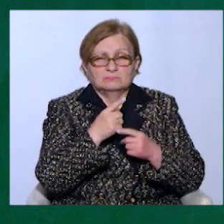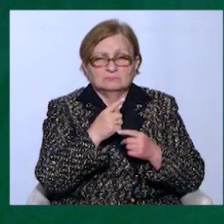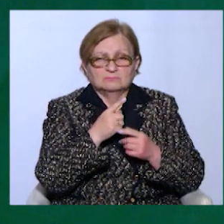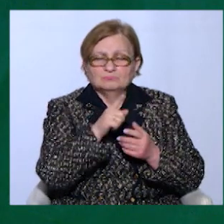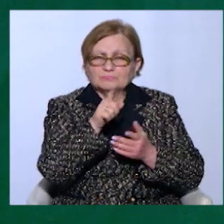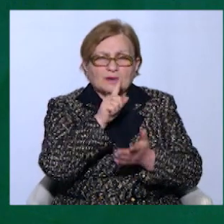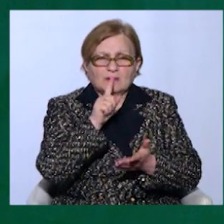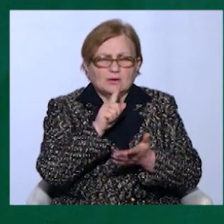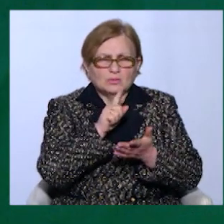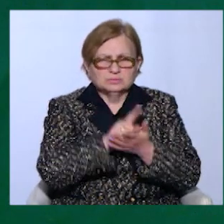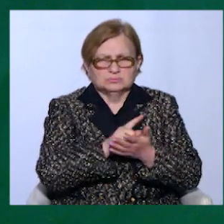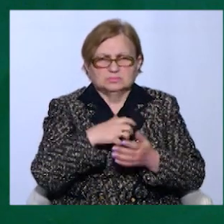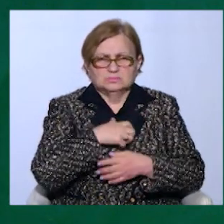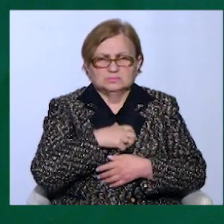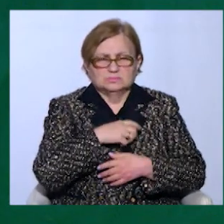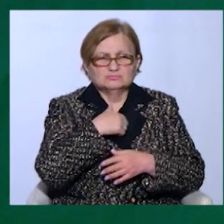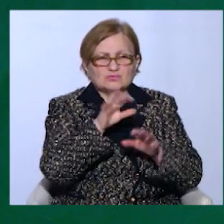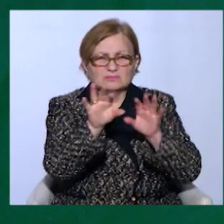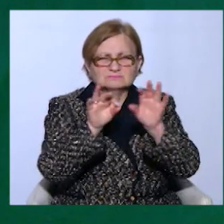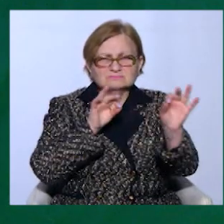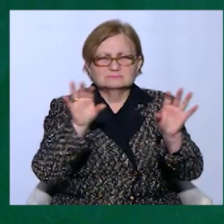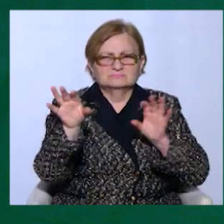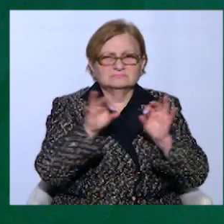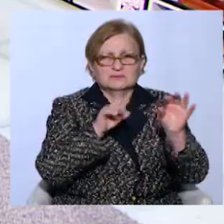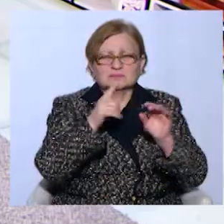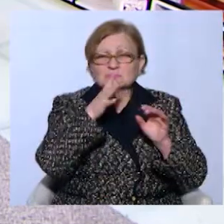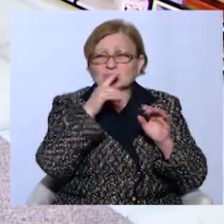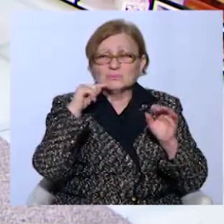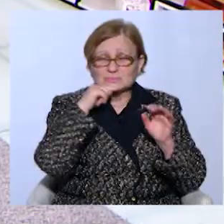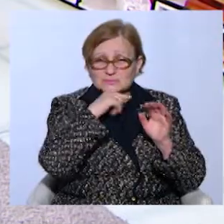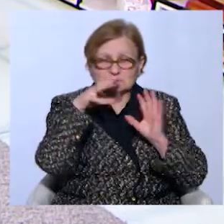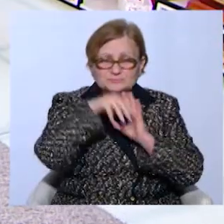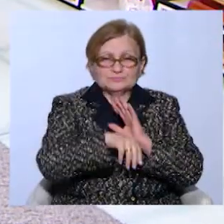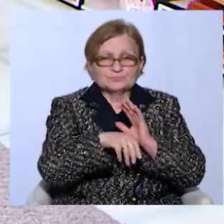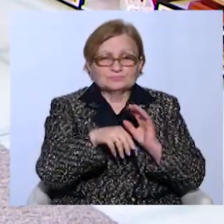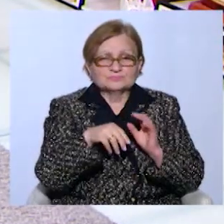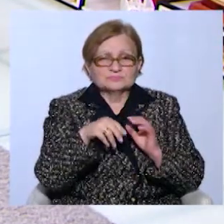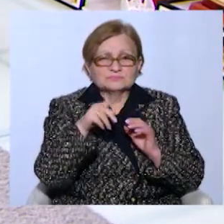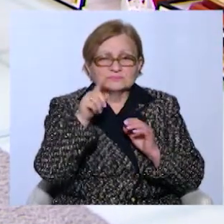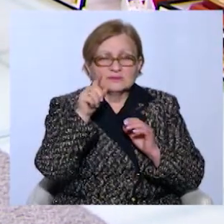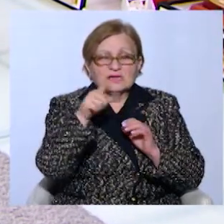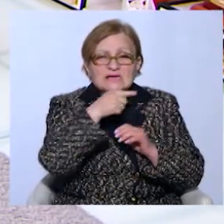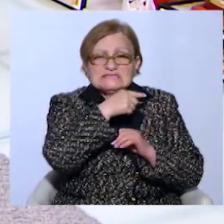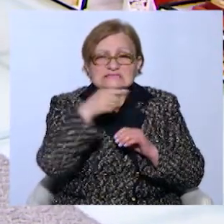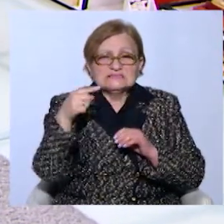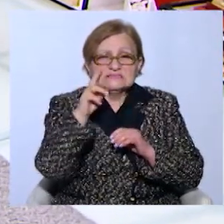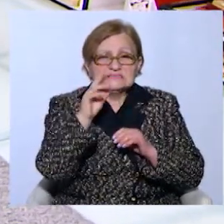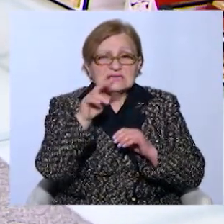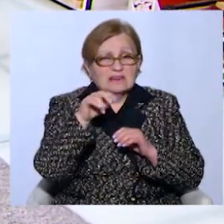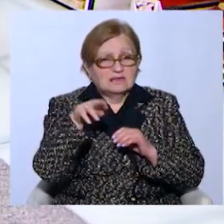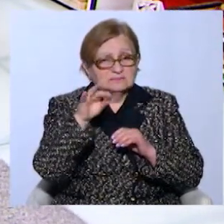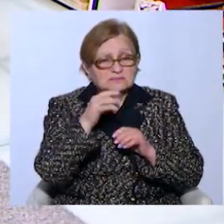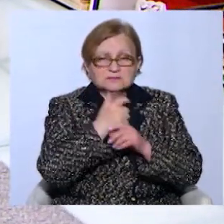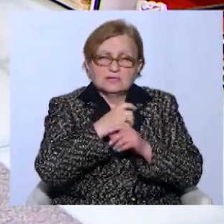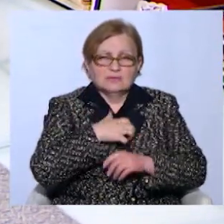აუცილებელზე აუცილებელი რაღაცეები ამოვკრიფეთ. ამიტომ ვამბობ, რომ წილაძე კარგახანს შეერდები მე, იმიტომ ესეთი რაღაცაა, რომ